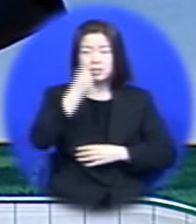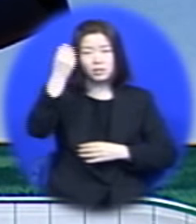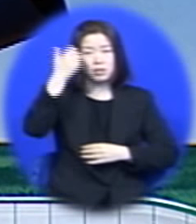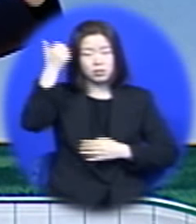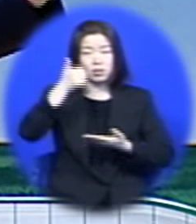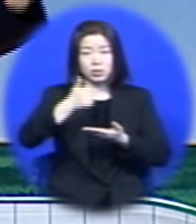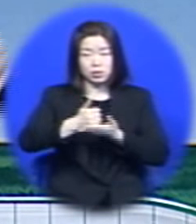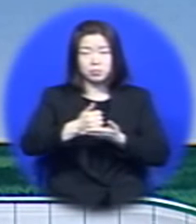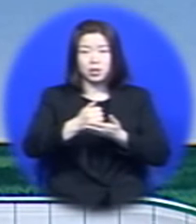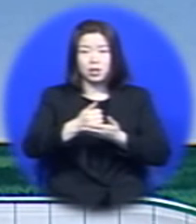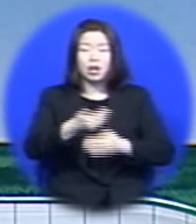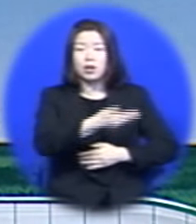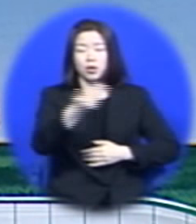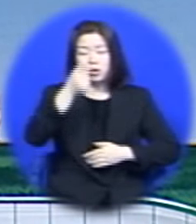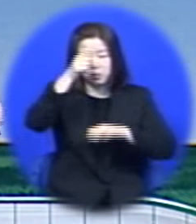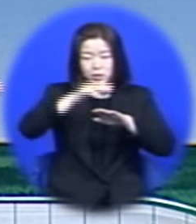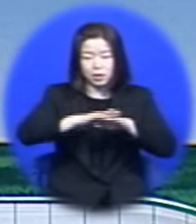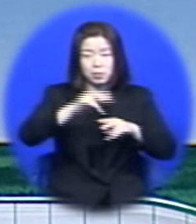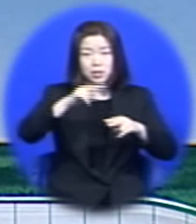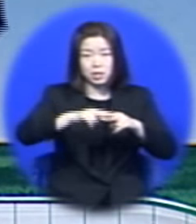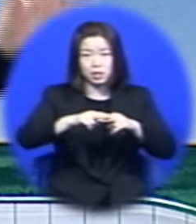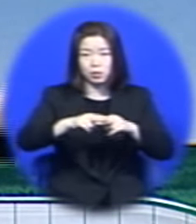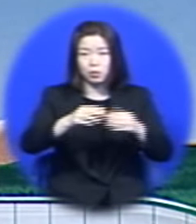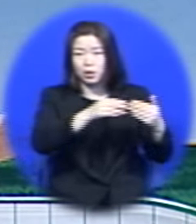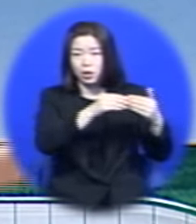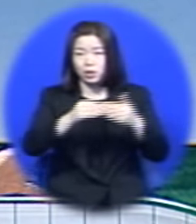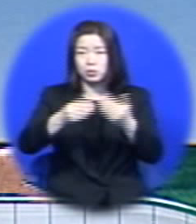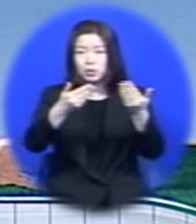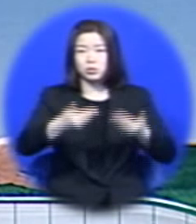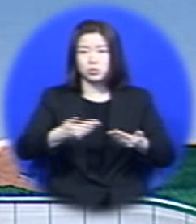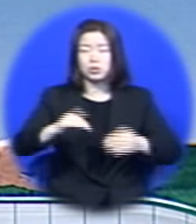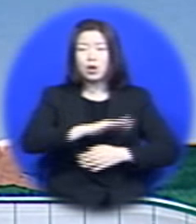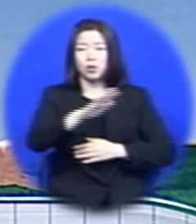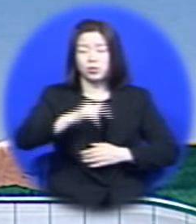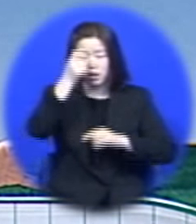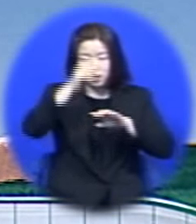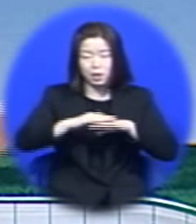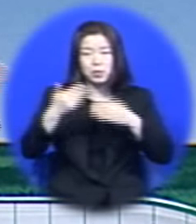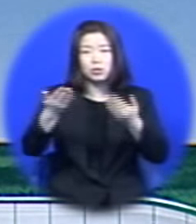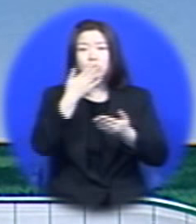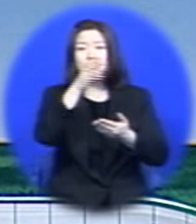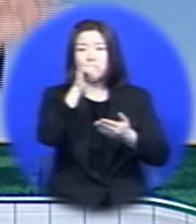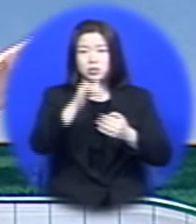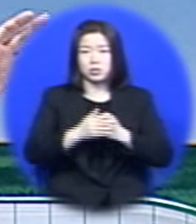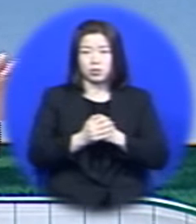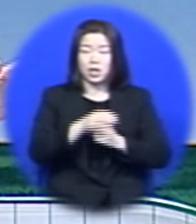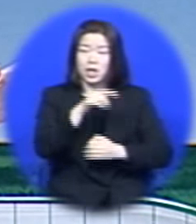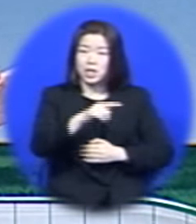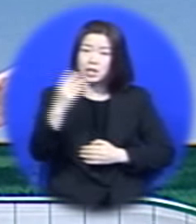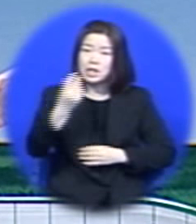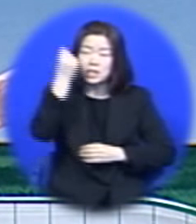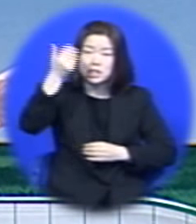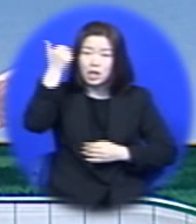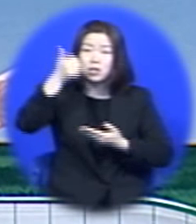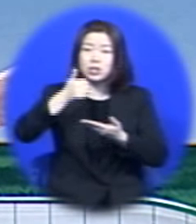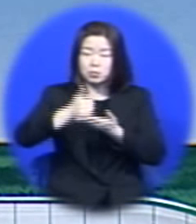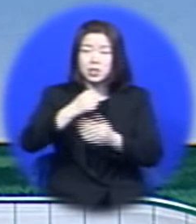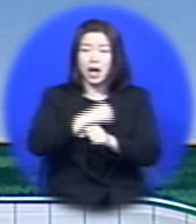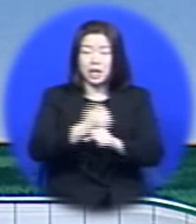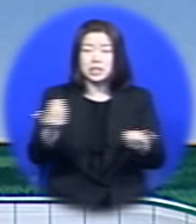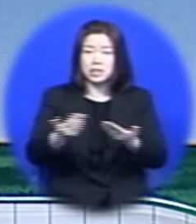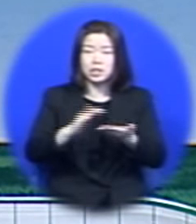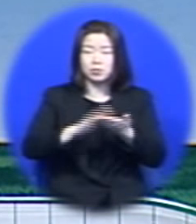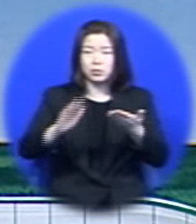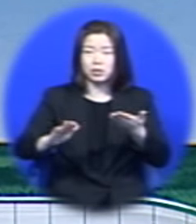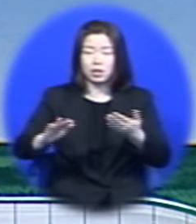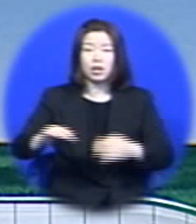여러분을 이렇게 예배 자리로 인도하셔서 우리가 오늘 이렇게 예배를 드리는 거예요. 이건 성령님께서 하신 겁니다. 우리가